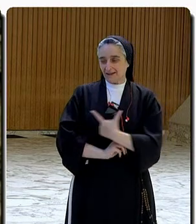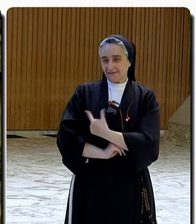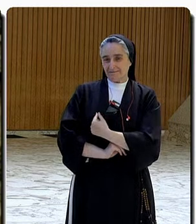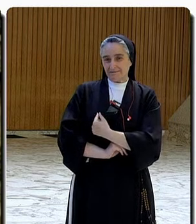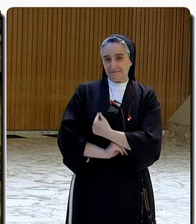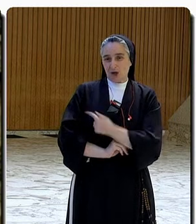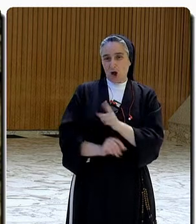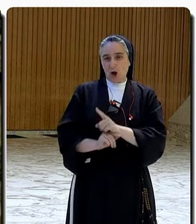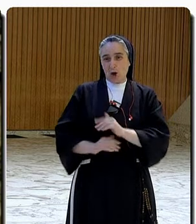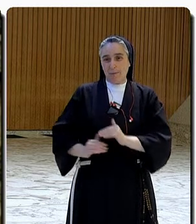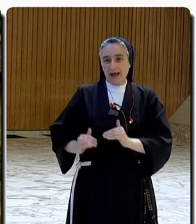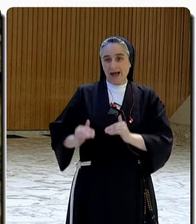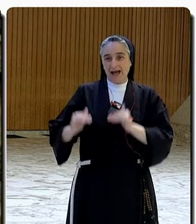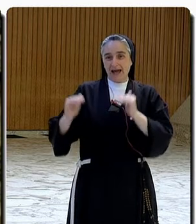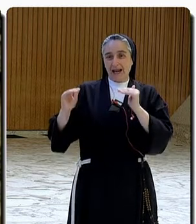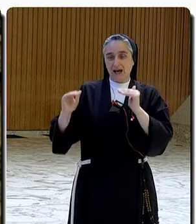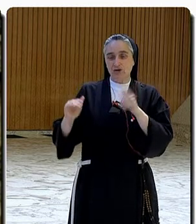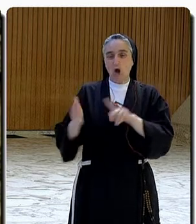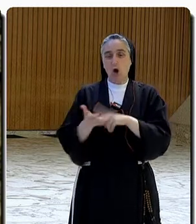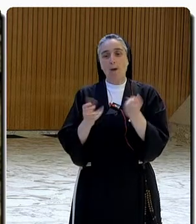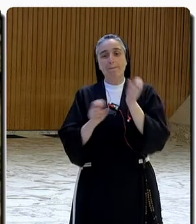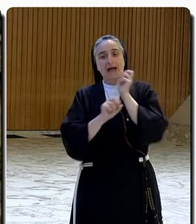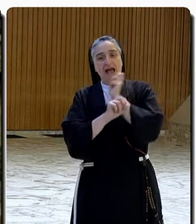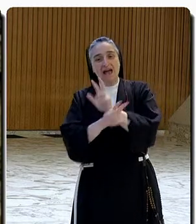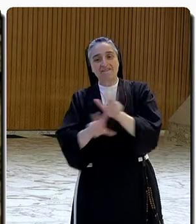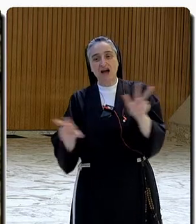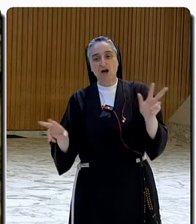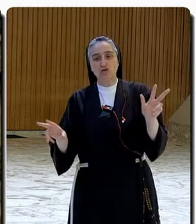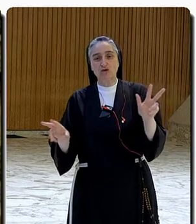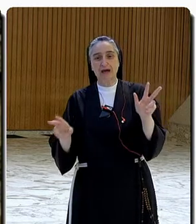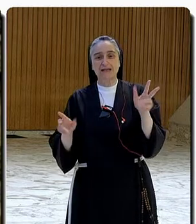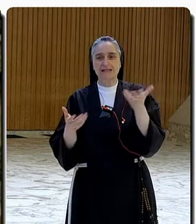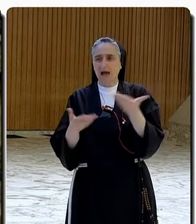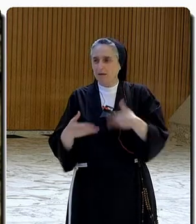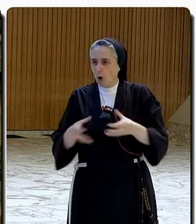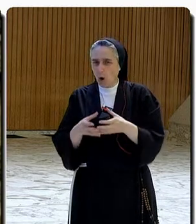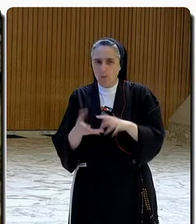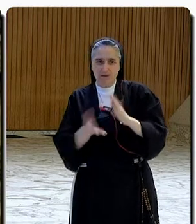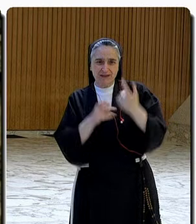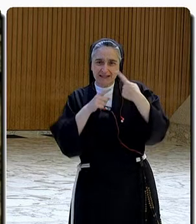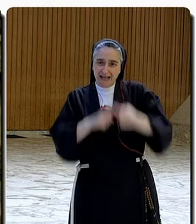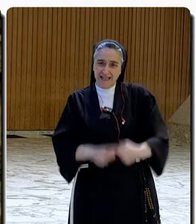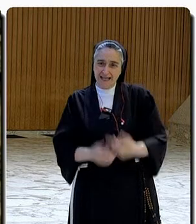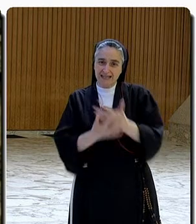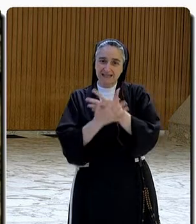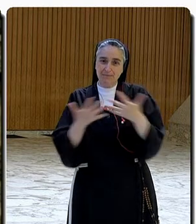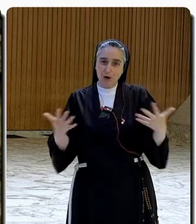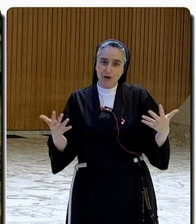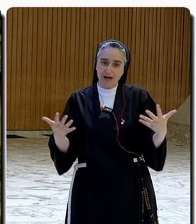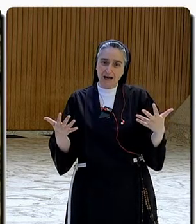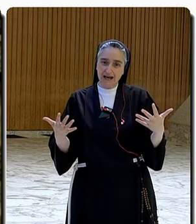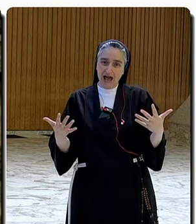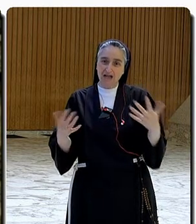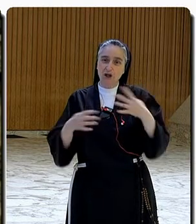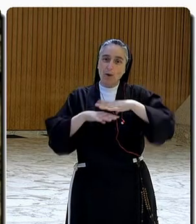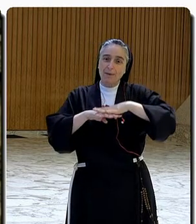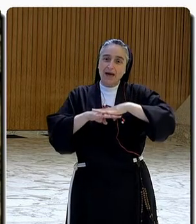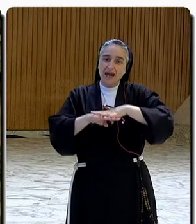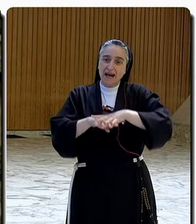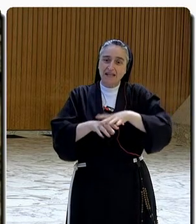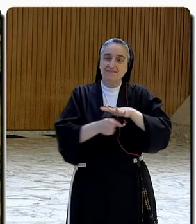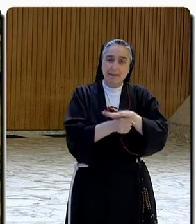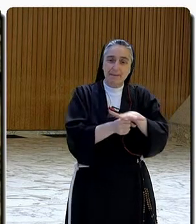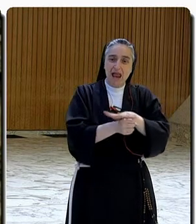crescere, sviluppare e perfino evangelizzare le proprie comunità, che sono a loro volta reti di